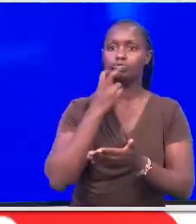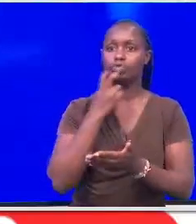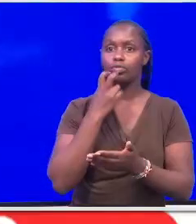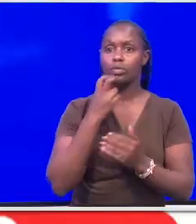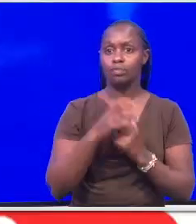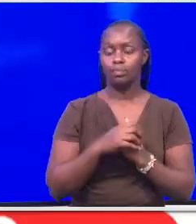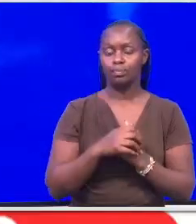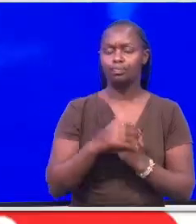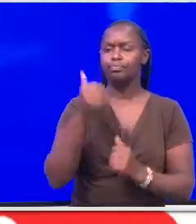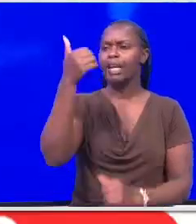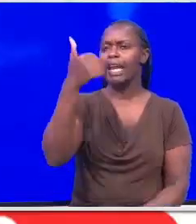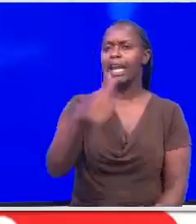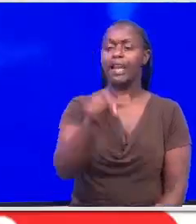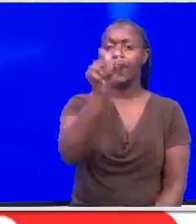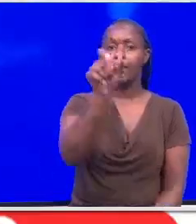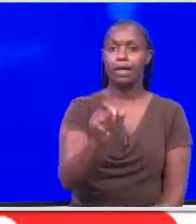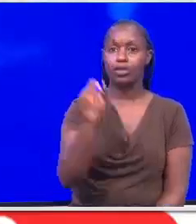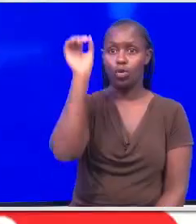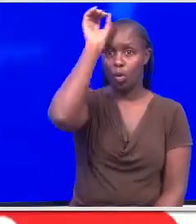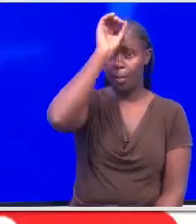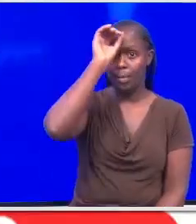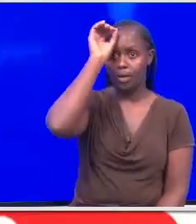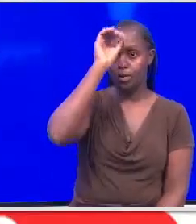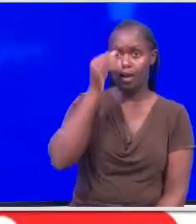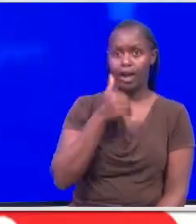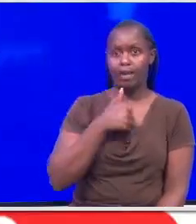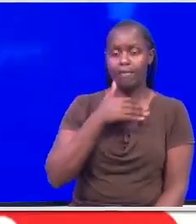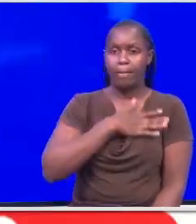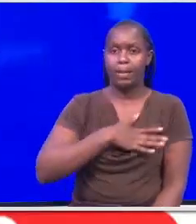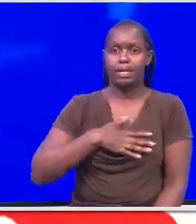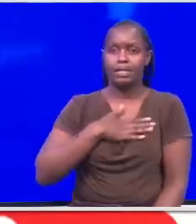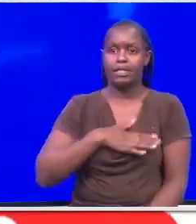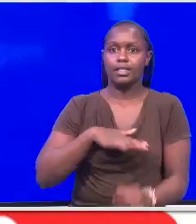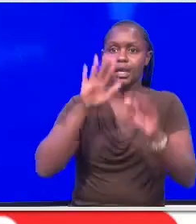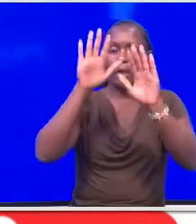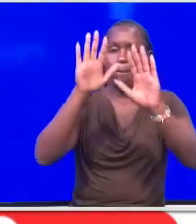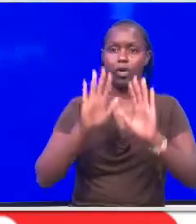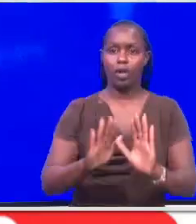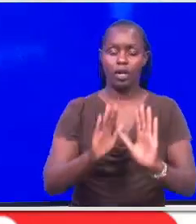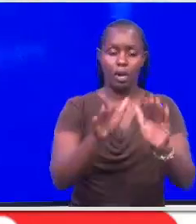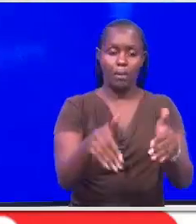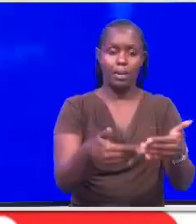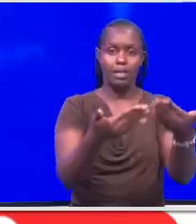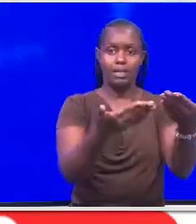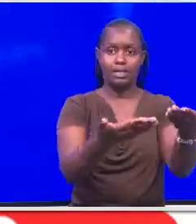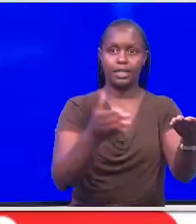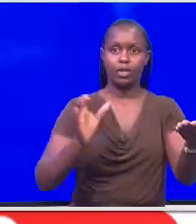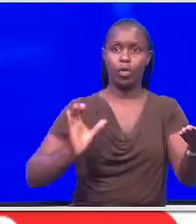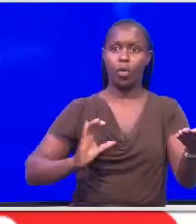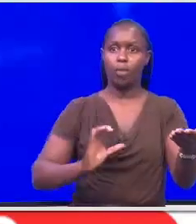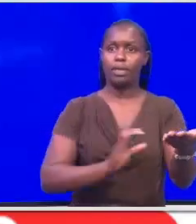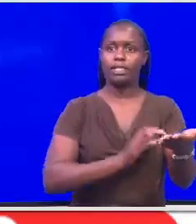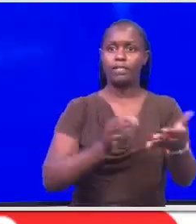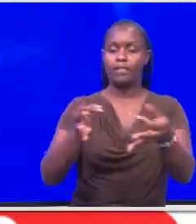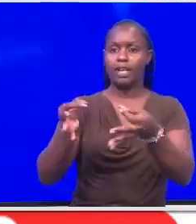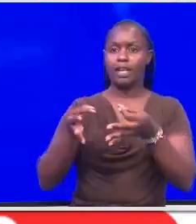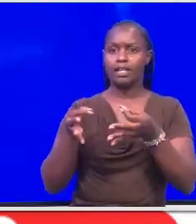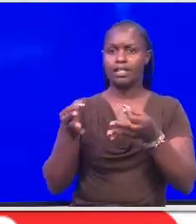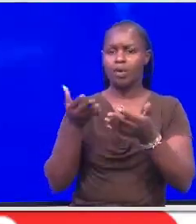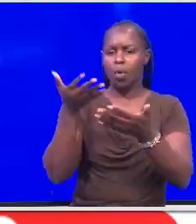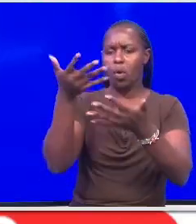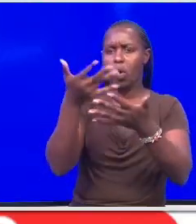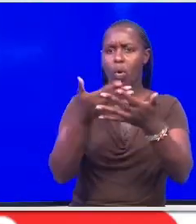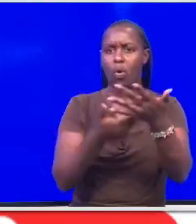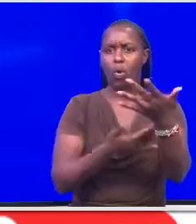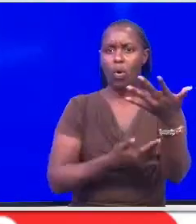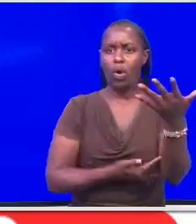mtu yote ako na maoni ni vizuri tupeane kwa kamati ya finance. Hii mambo yote